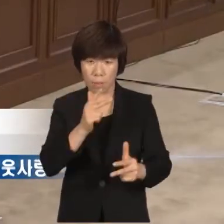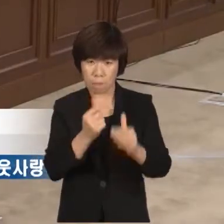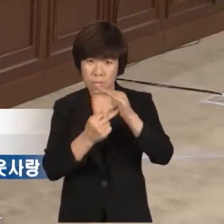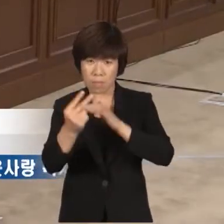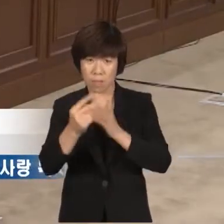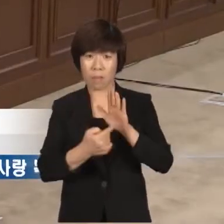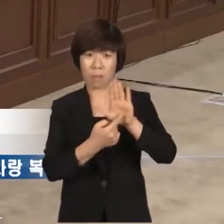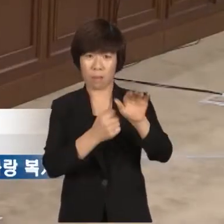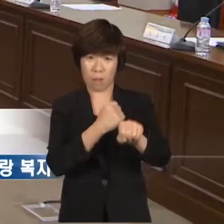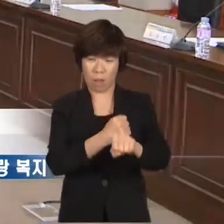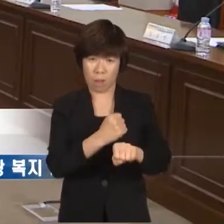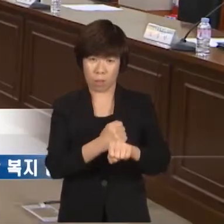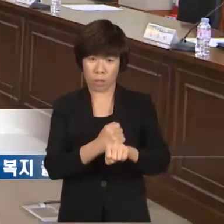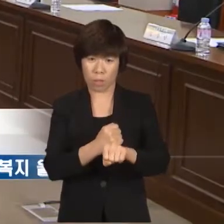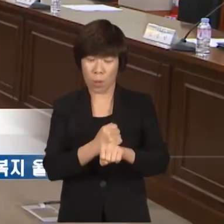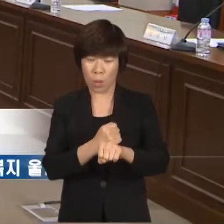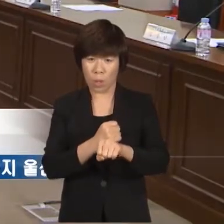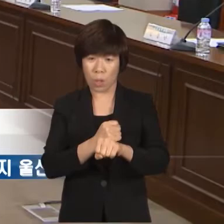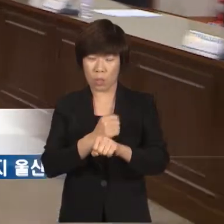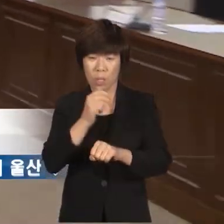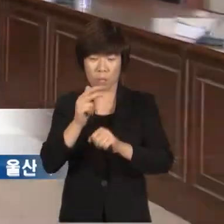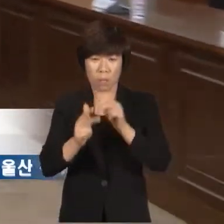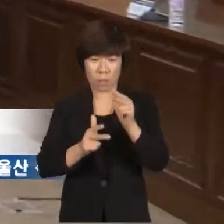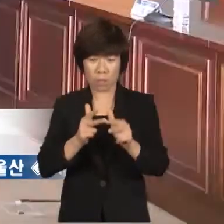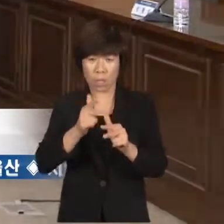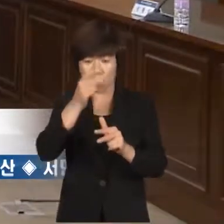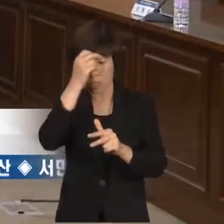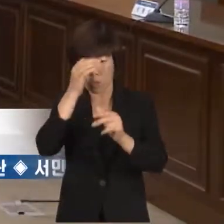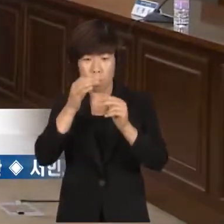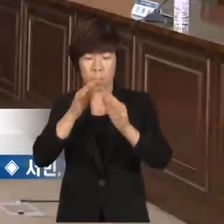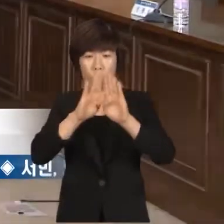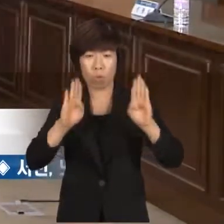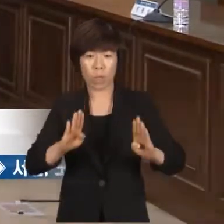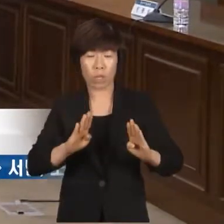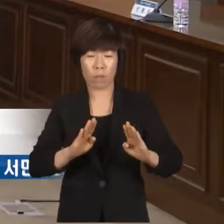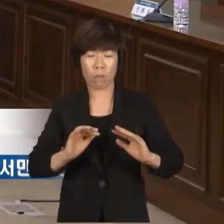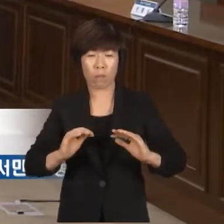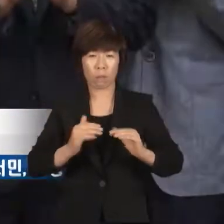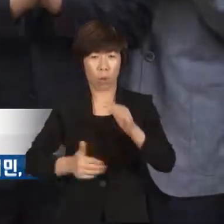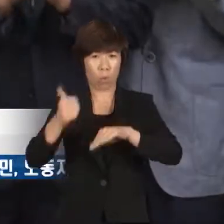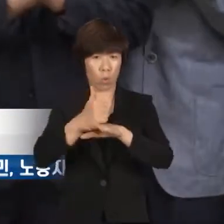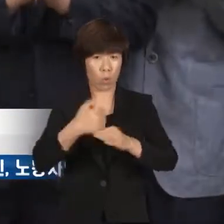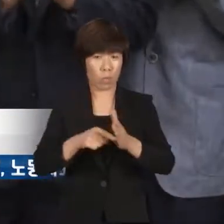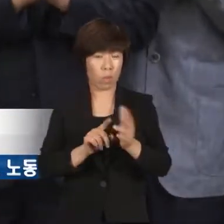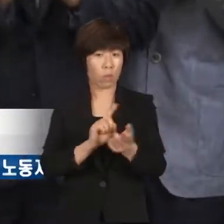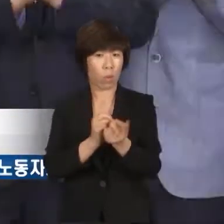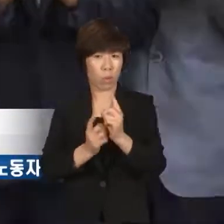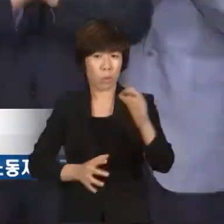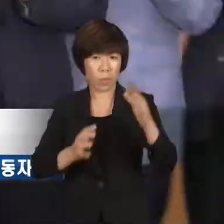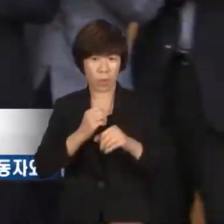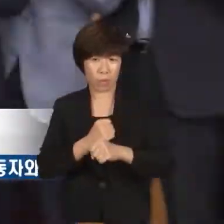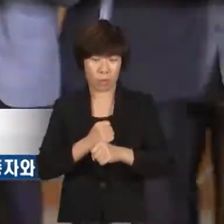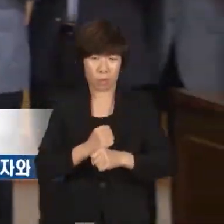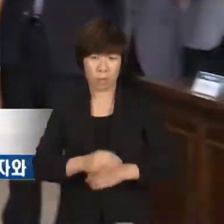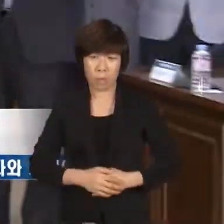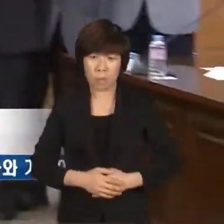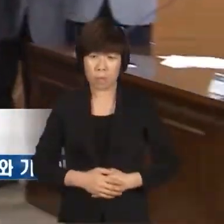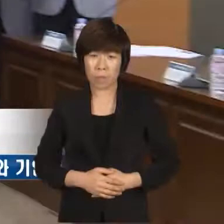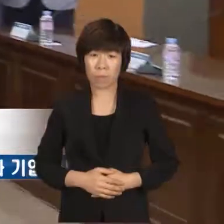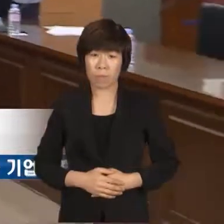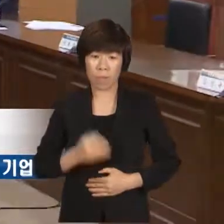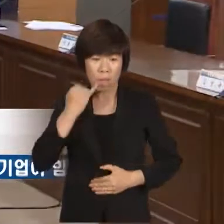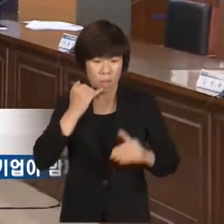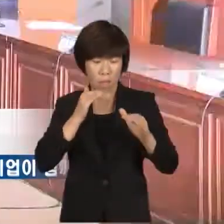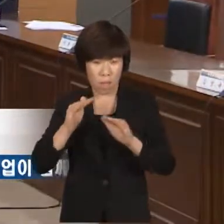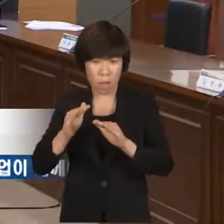산업 비전을 제시할 국립산업기술박물관의 성공적인 건립을 위해 상호 협력하기로 했습니다. 주요 협력